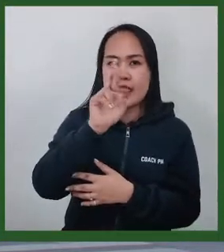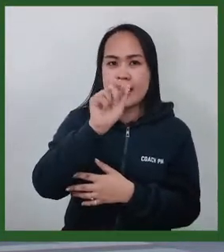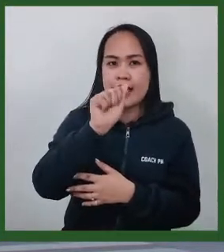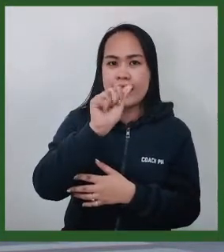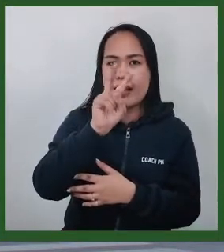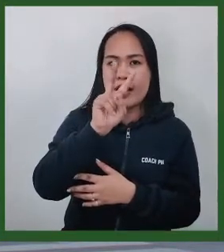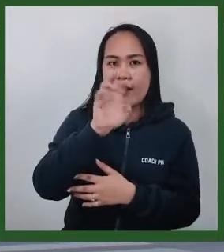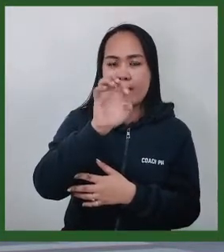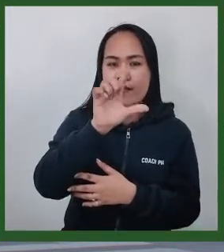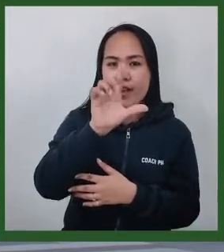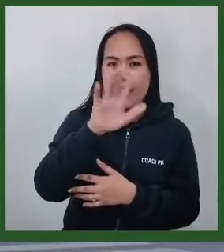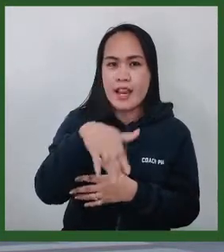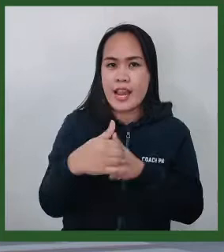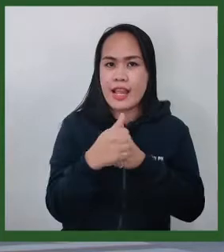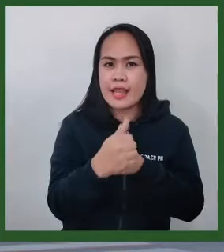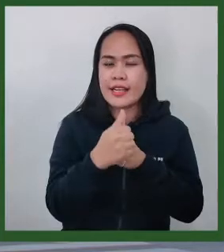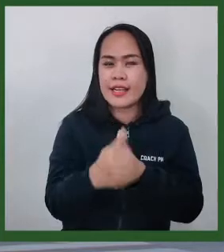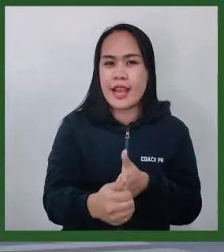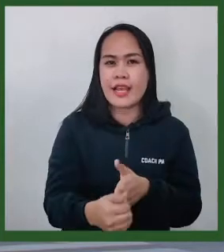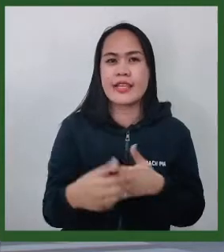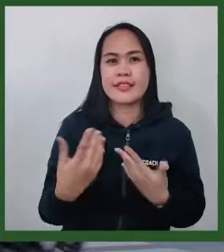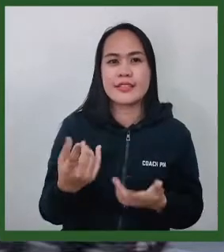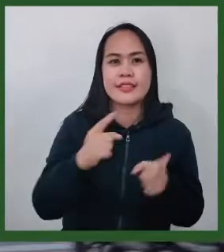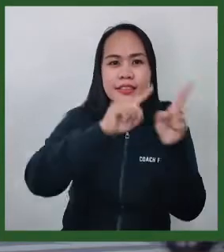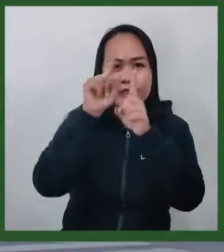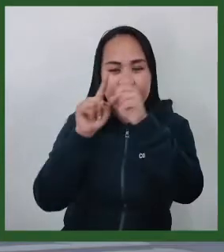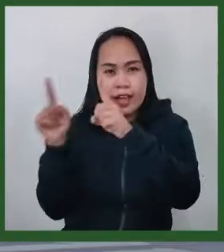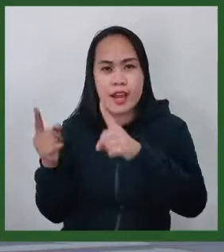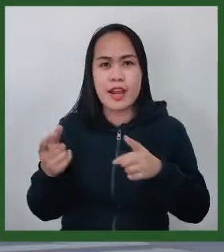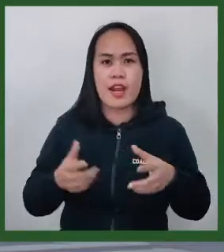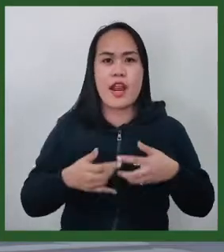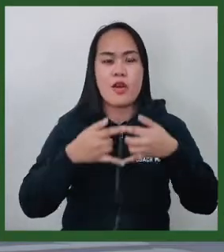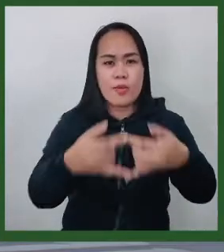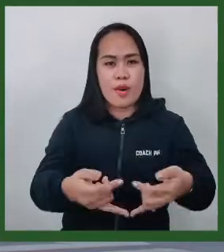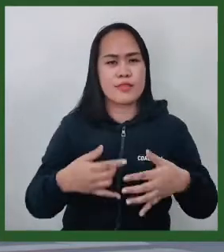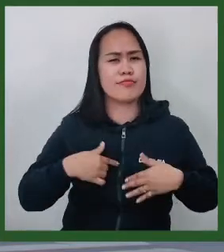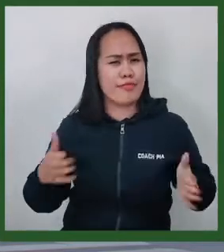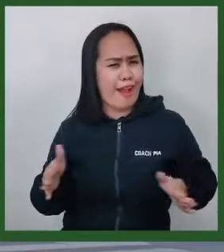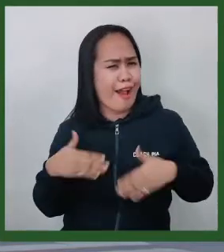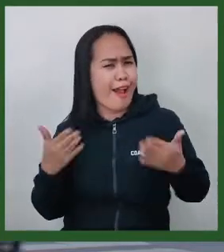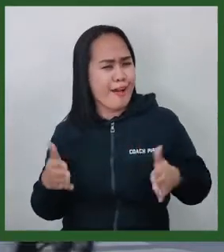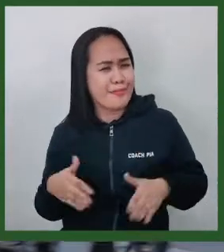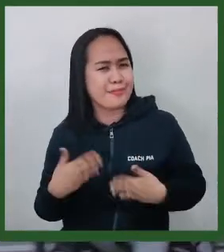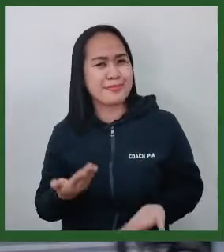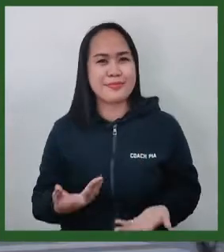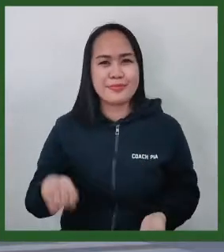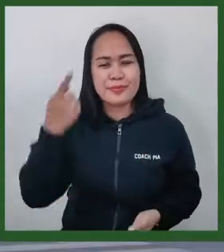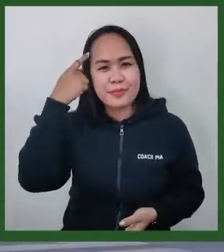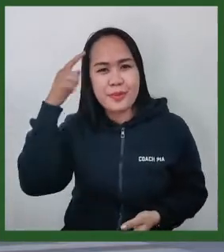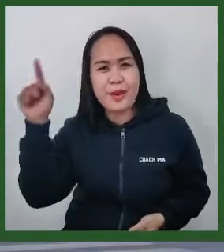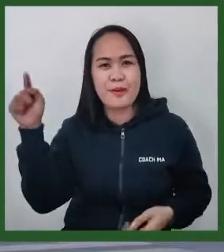ay nakamit nila for 4 straight years already. At kami natutuwa syempre na